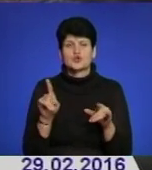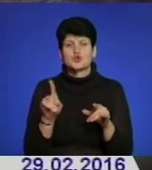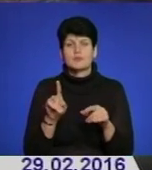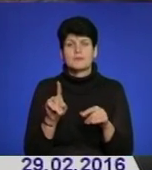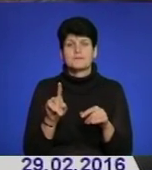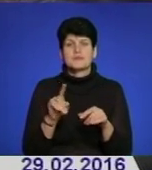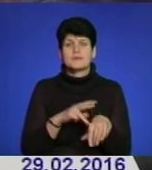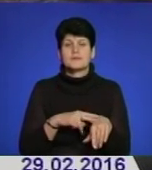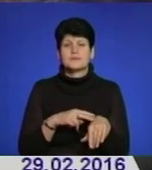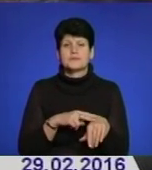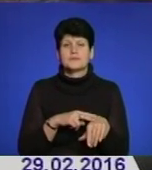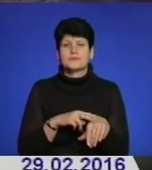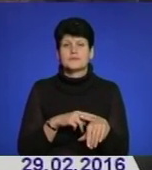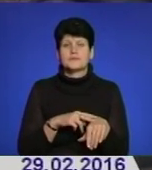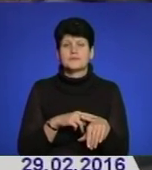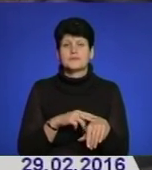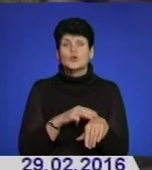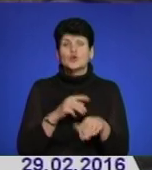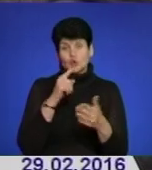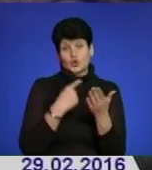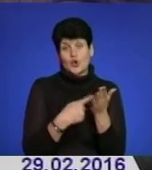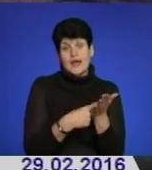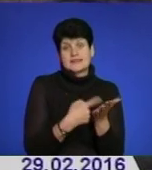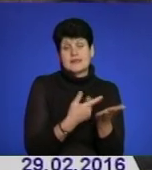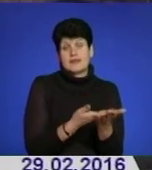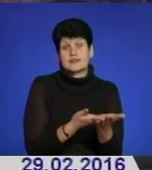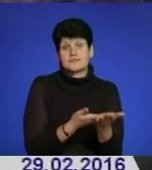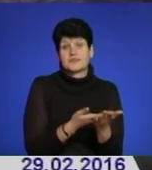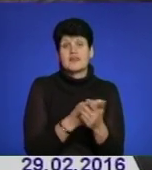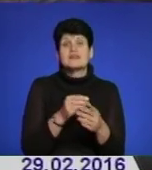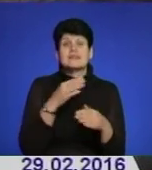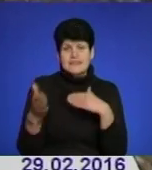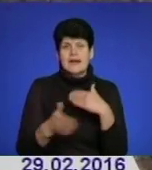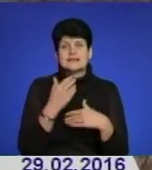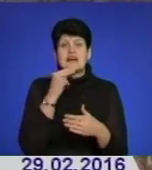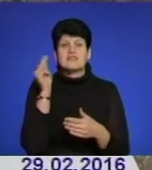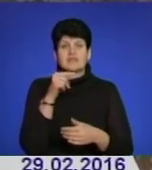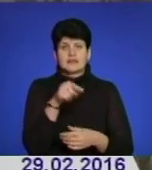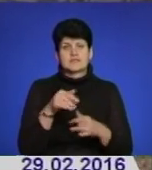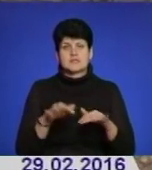правоохоронці наказали, скажімо так, винних у цій справі.